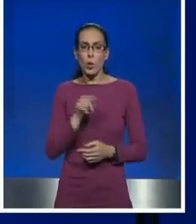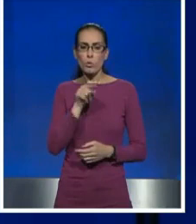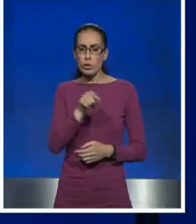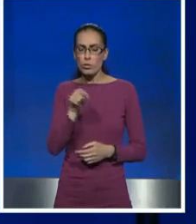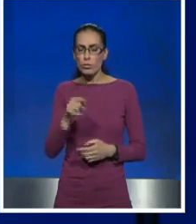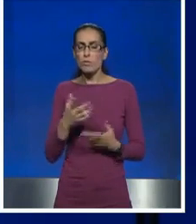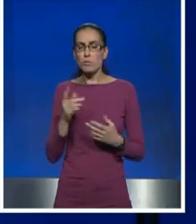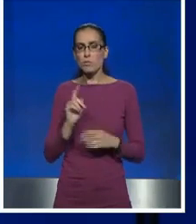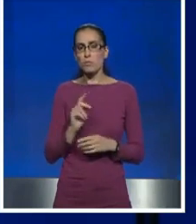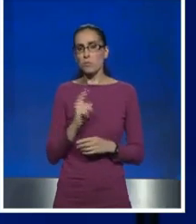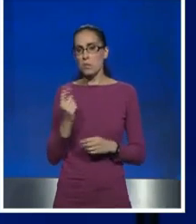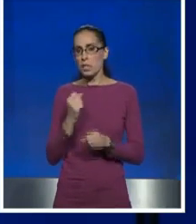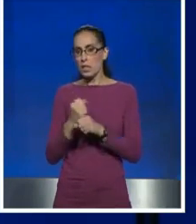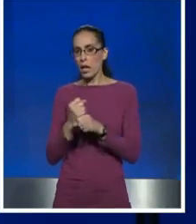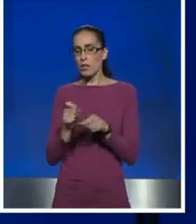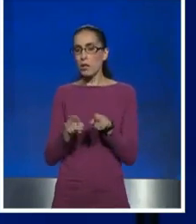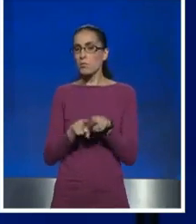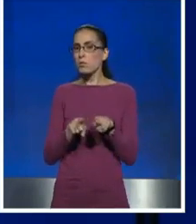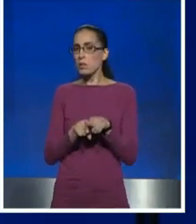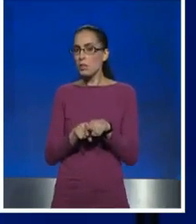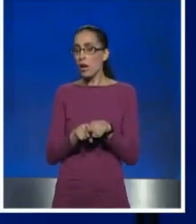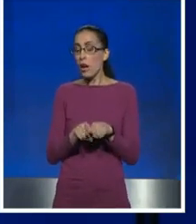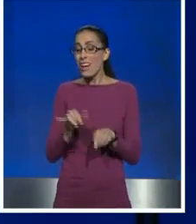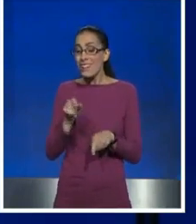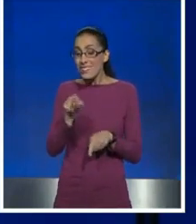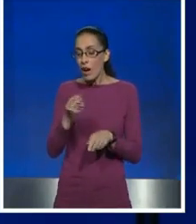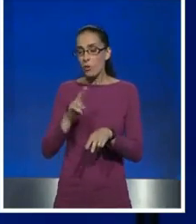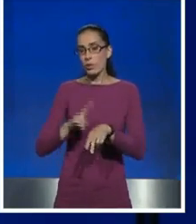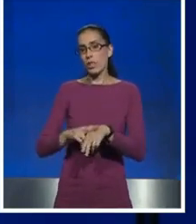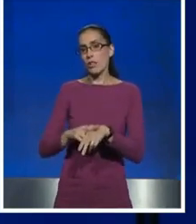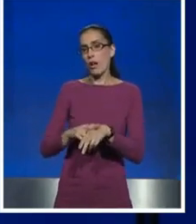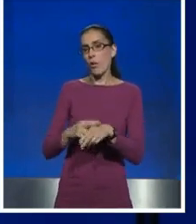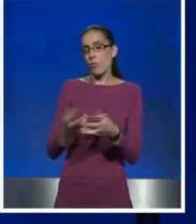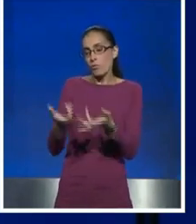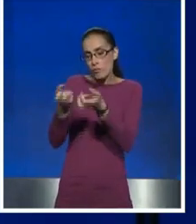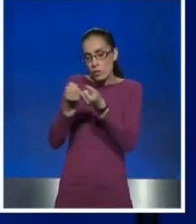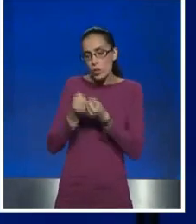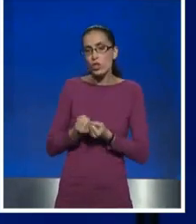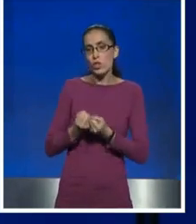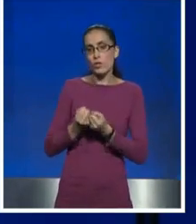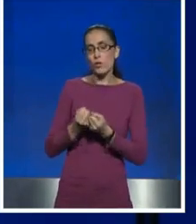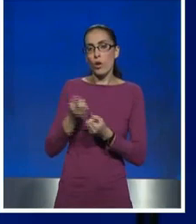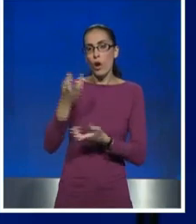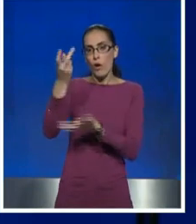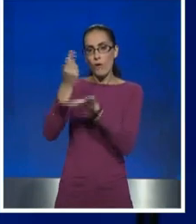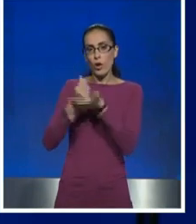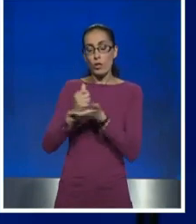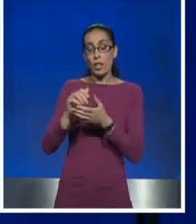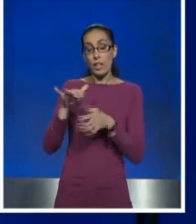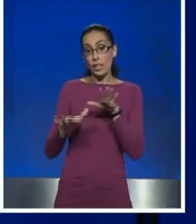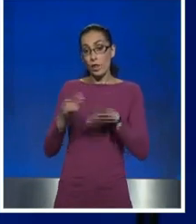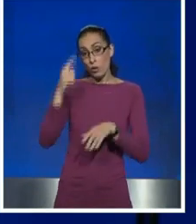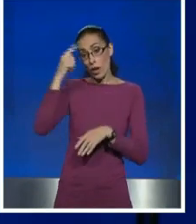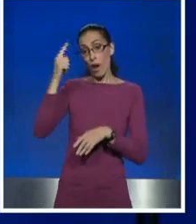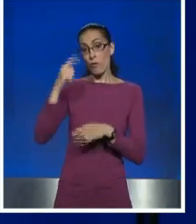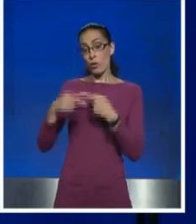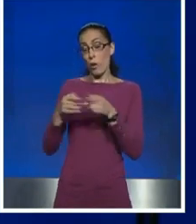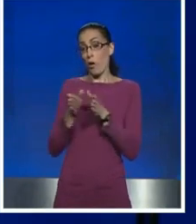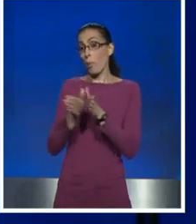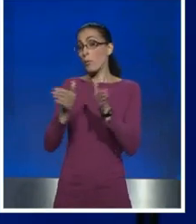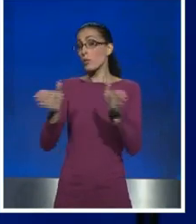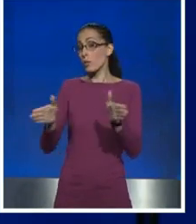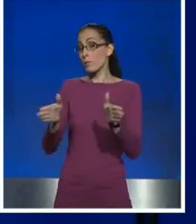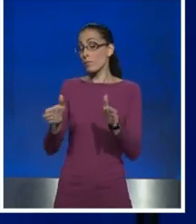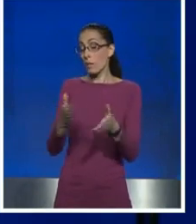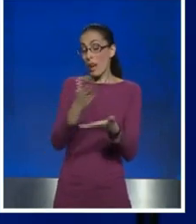in-nies kieku kienu jistgħu jibbenefikaw li kieku kienu jafu dan l-opportunitajiet. Mela kien hemm nofs